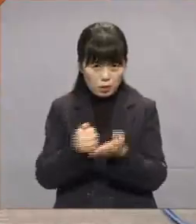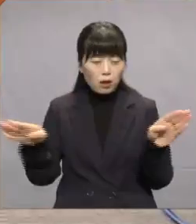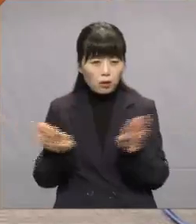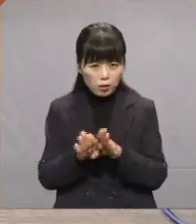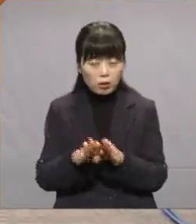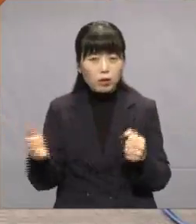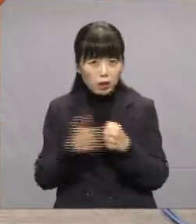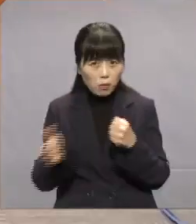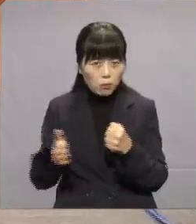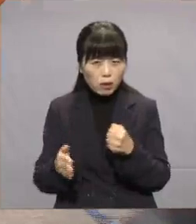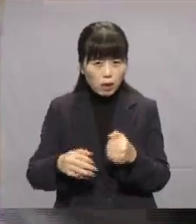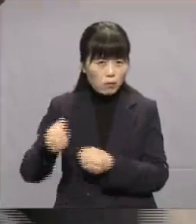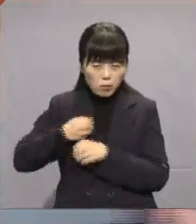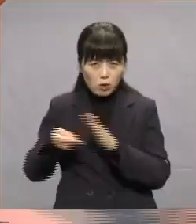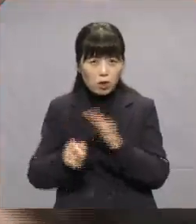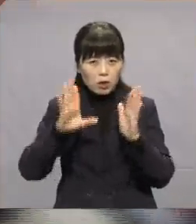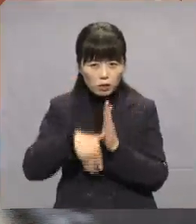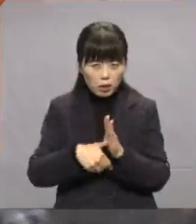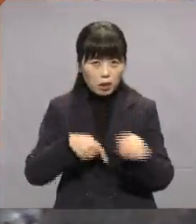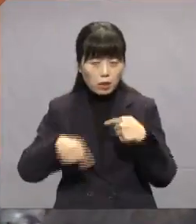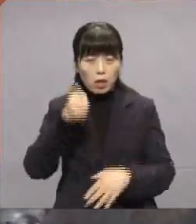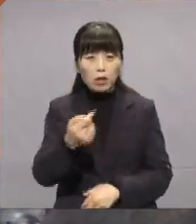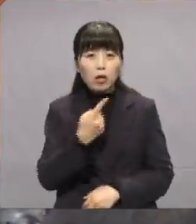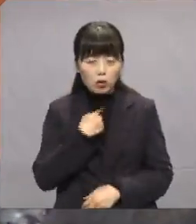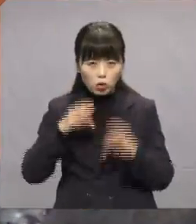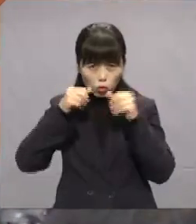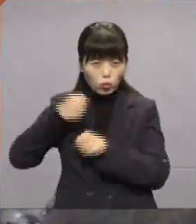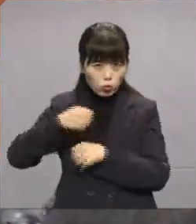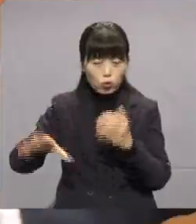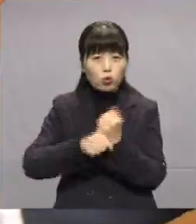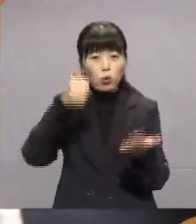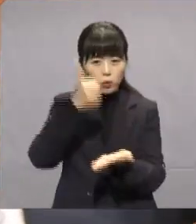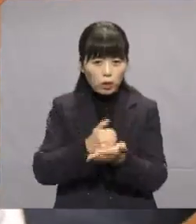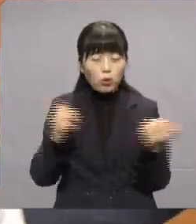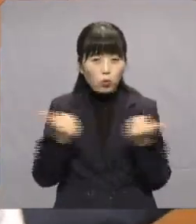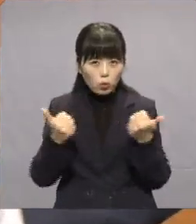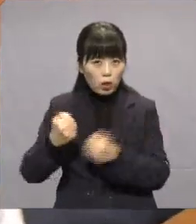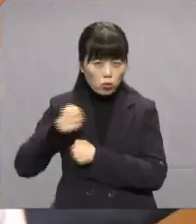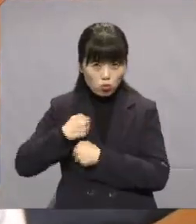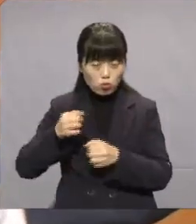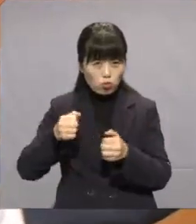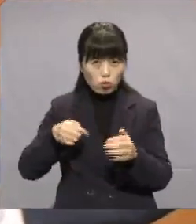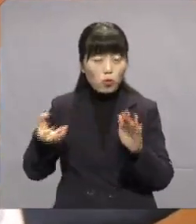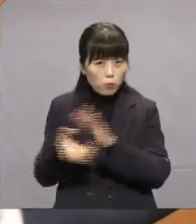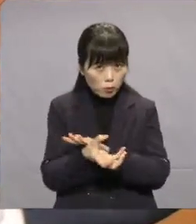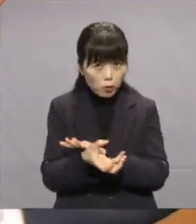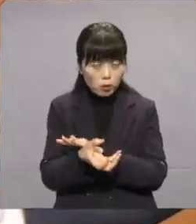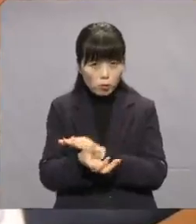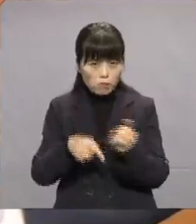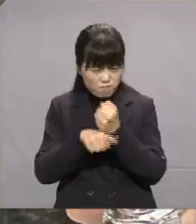가운데 야당은 비상계엄 선포 당시 계엄 사령관이었던 육군 참모총장에게 국회 군 병력 투입 경위를